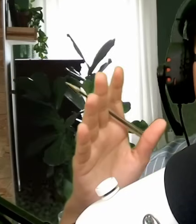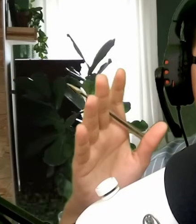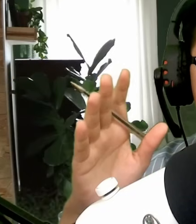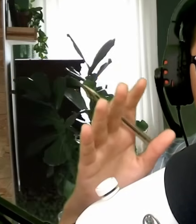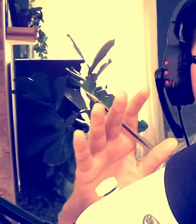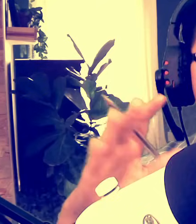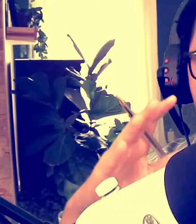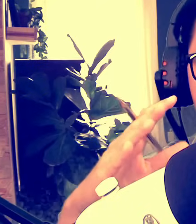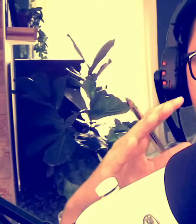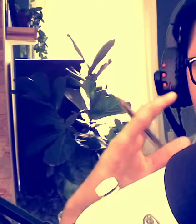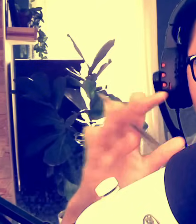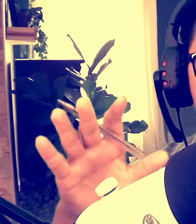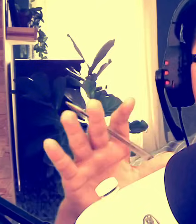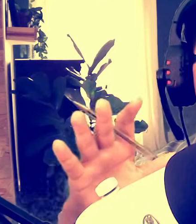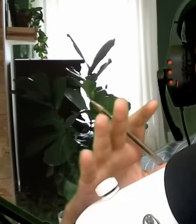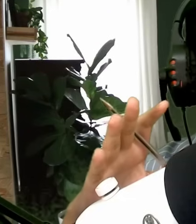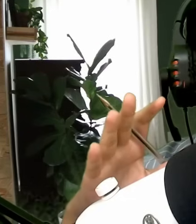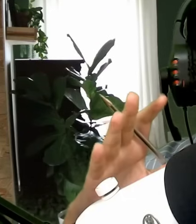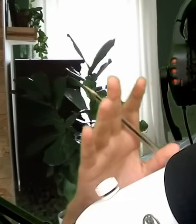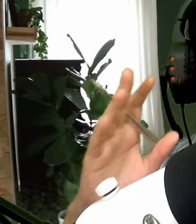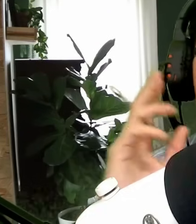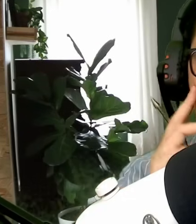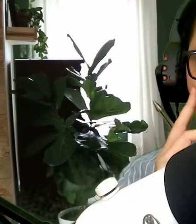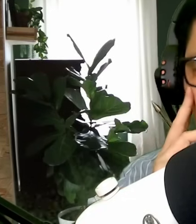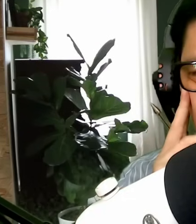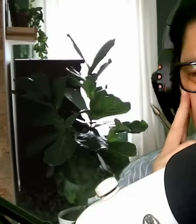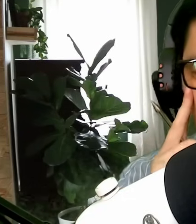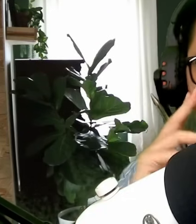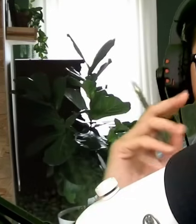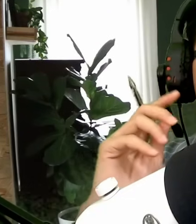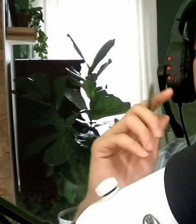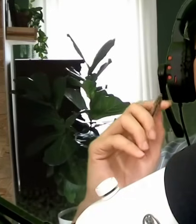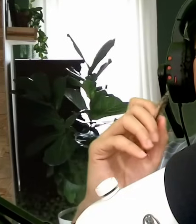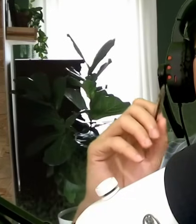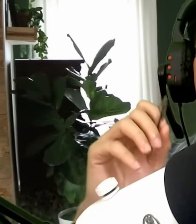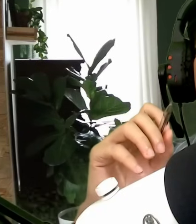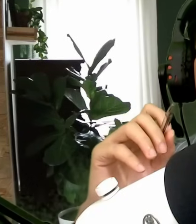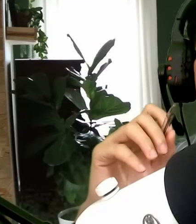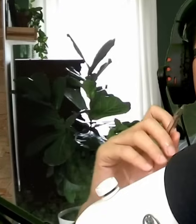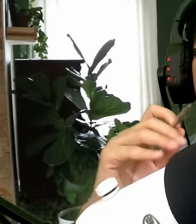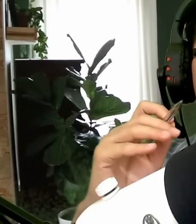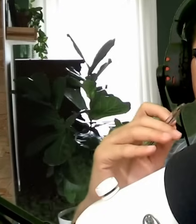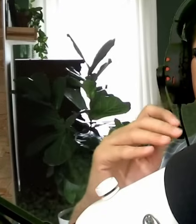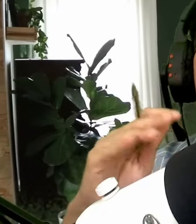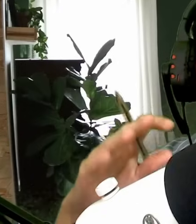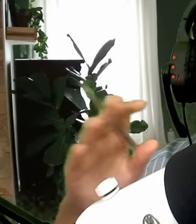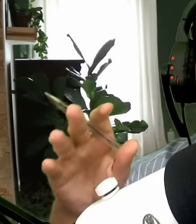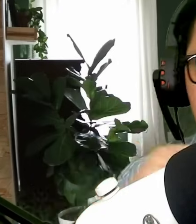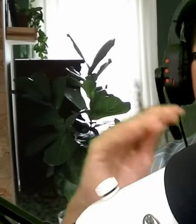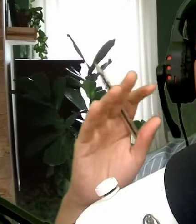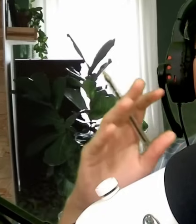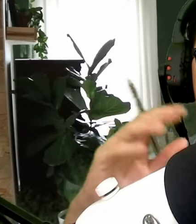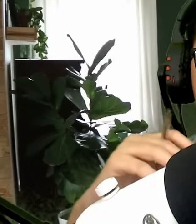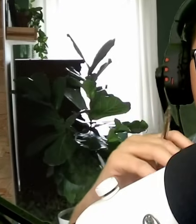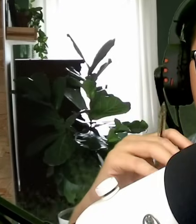sinasabi ni Brother Eli, you don't have to give anything. Pero ang ibig sabihin po ba nito sa MCGI po ay meron pong mga senador na ini-endorse?